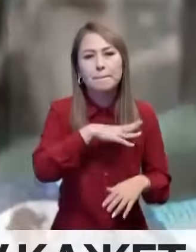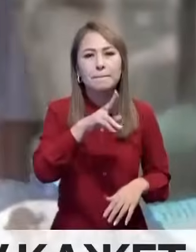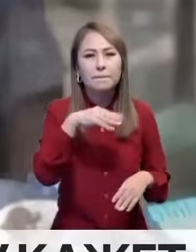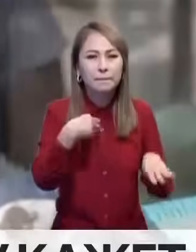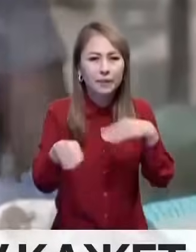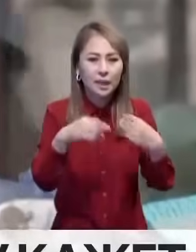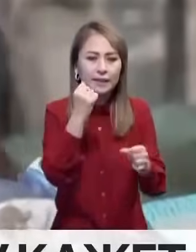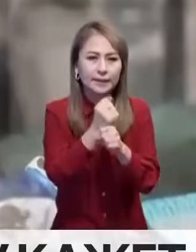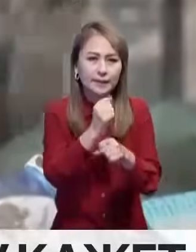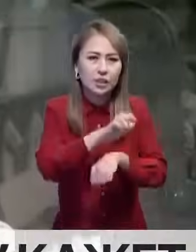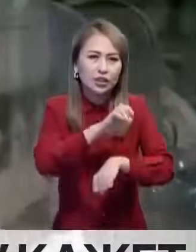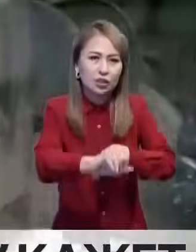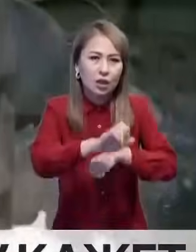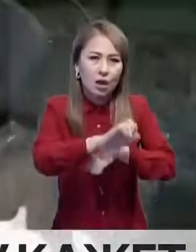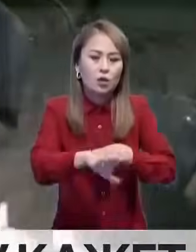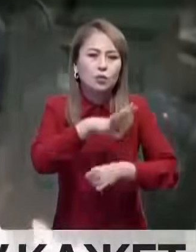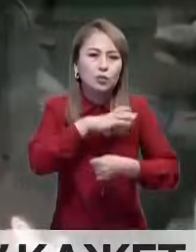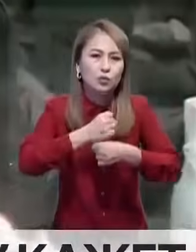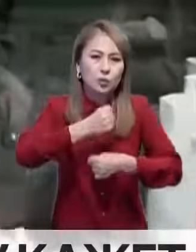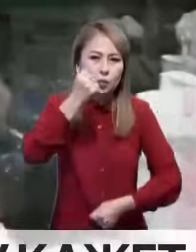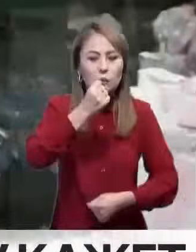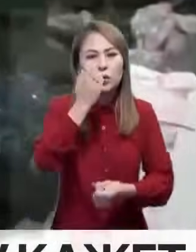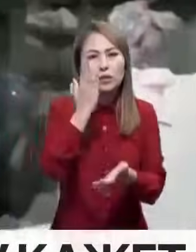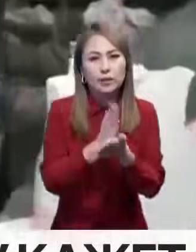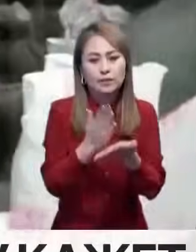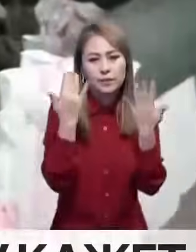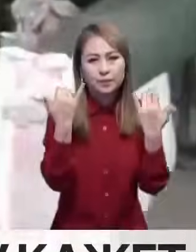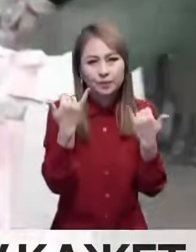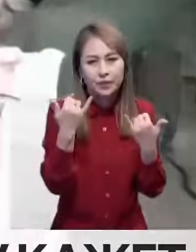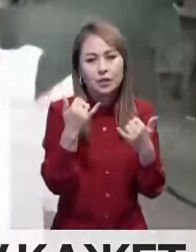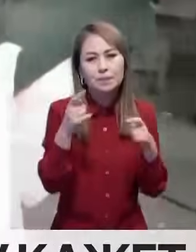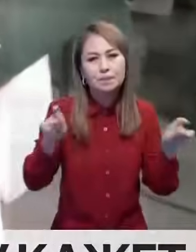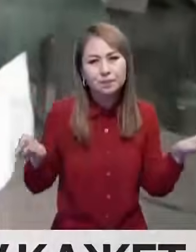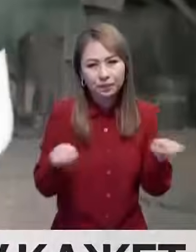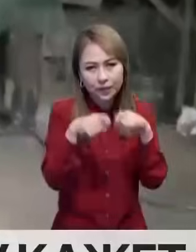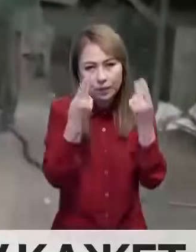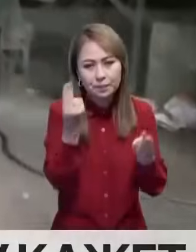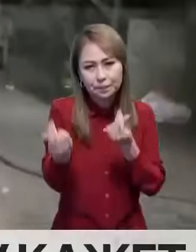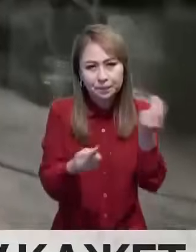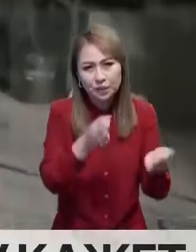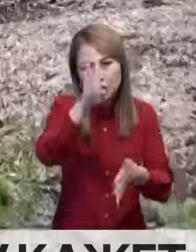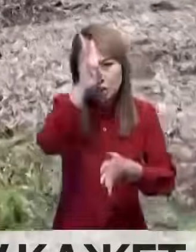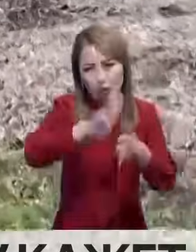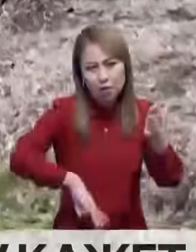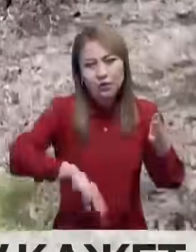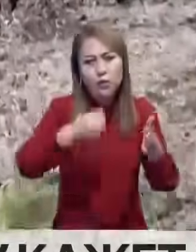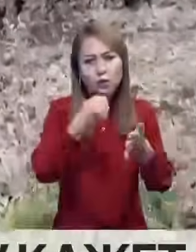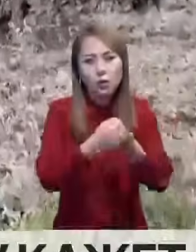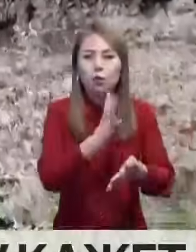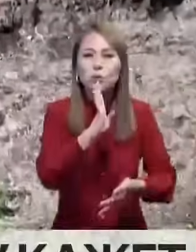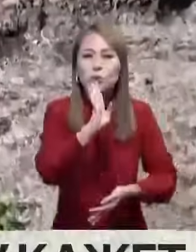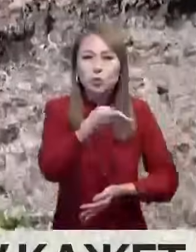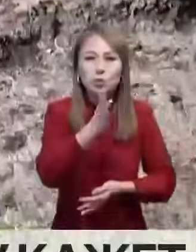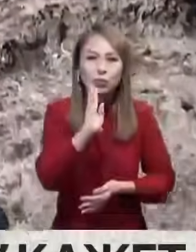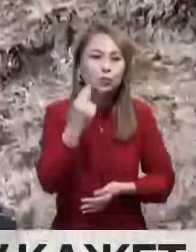шығаруға, сатуға және қолдануға қатаң тыйым салынған. Бірінші бұзғандар басында айыппұл төлейді, қайталанса 4 жылға дейін